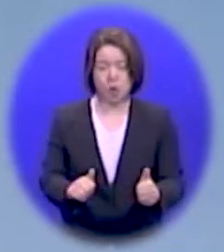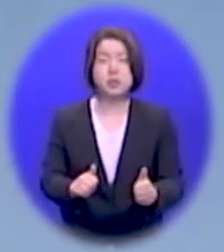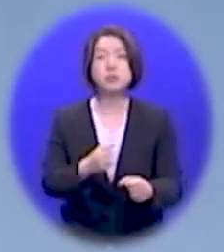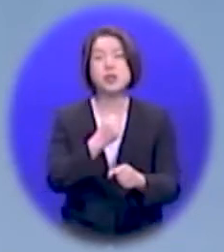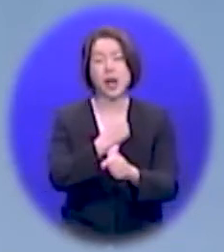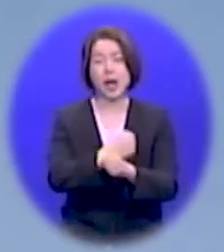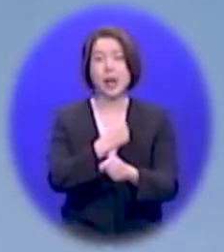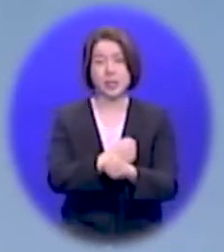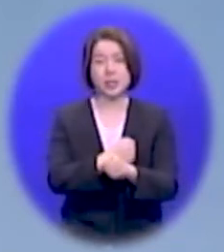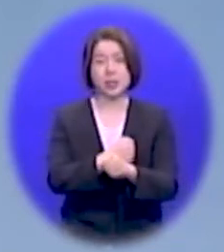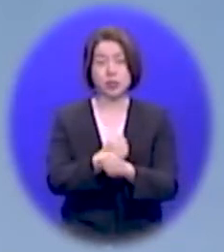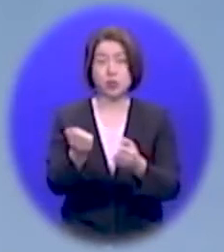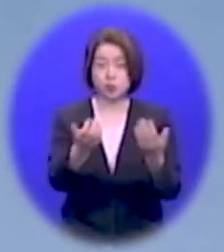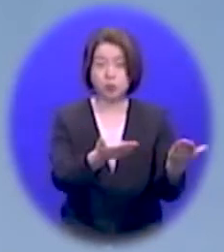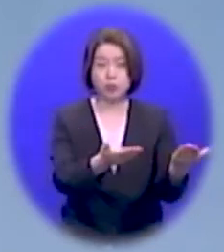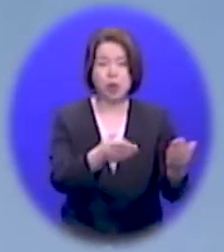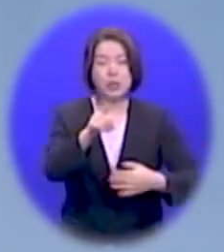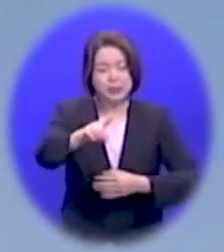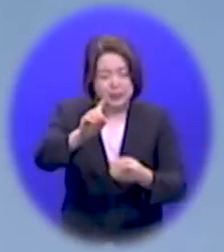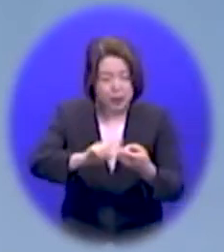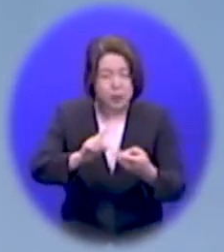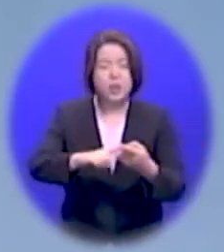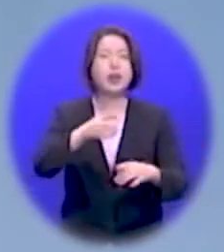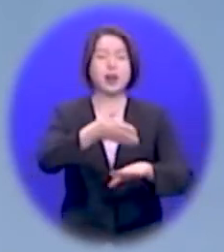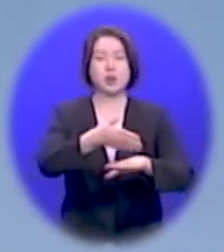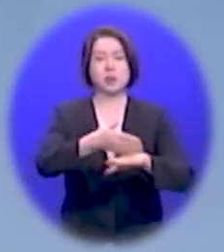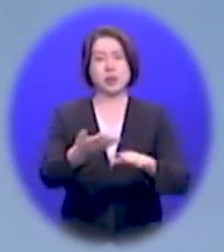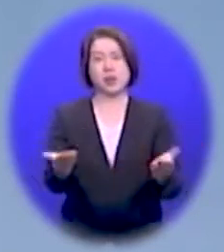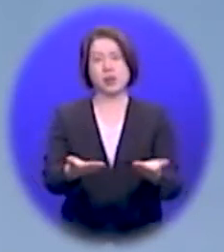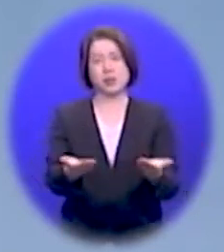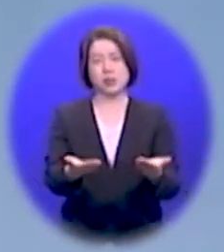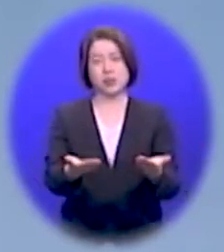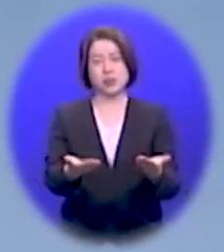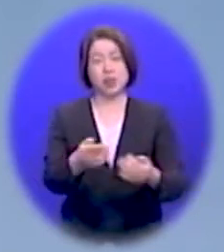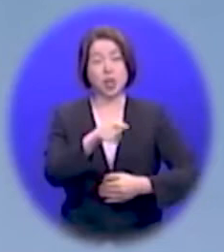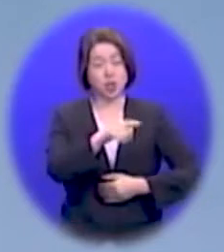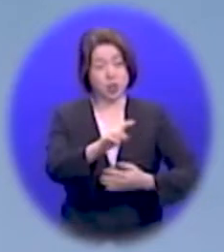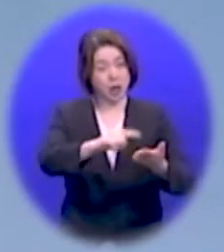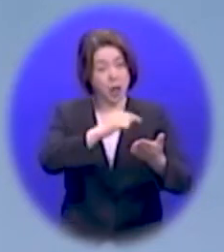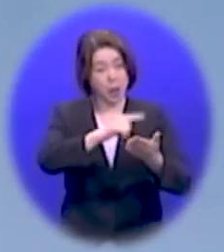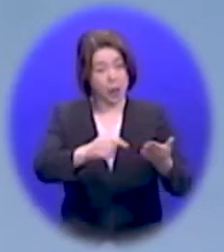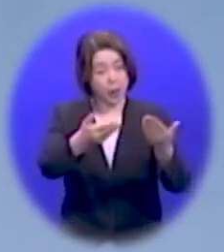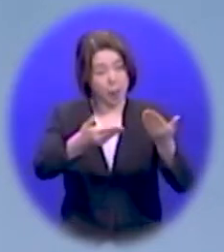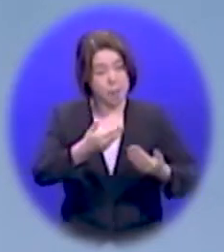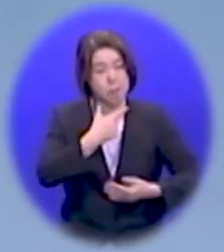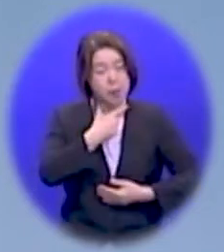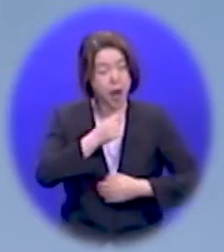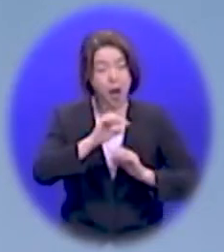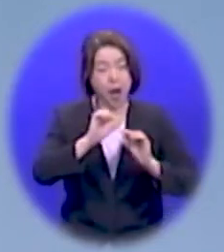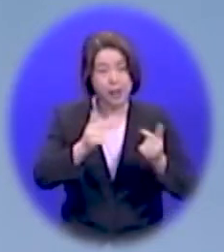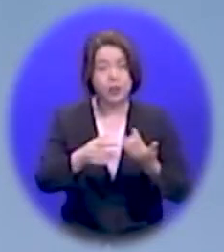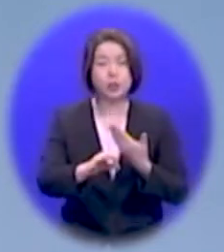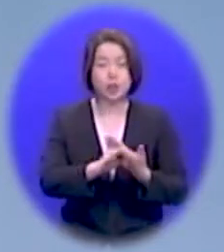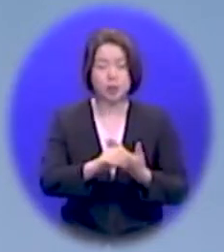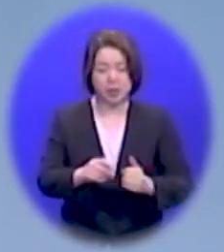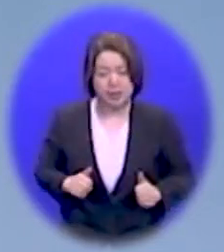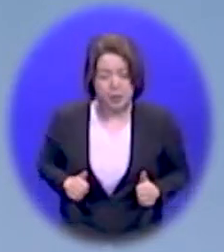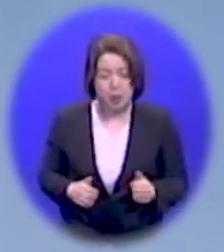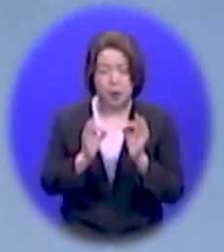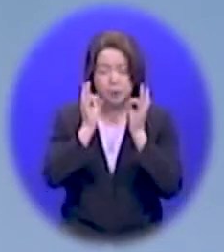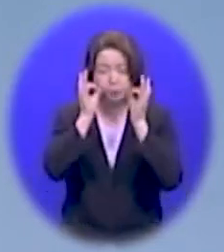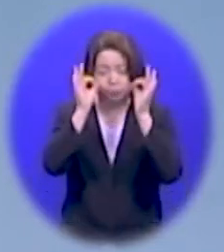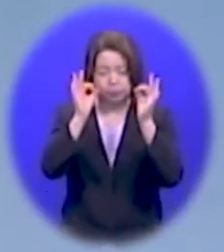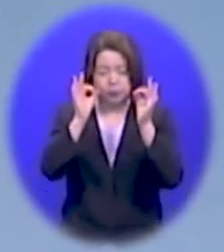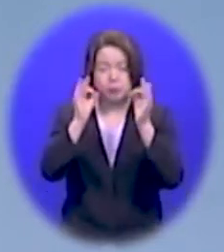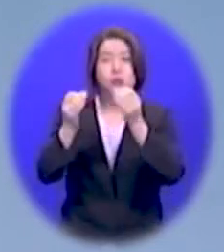그것 자체로서 감사한 것 아니냐 너가 어떤 대가를 바라는 게 아니었다면 그런 성실과 열심 을 주신